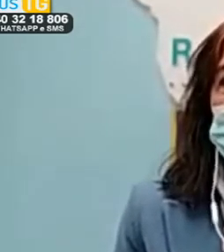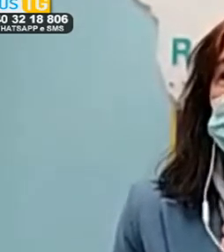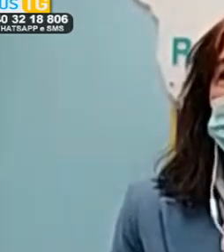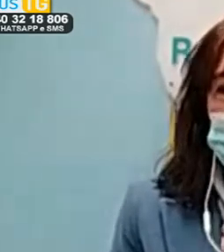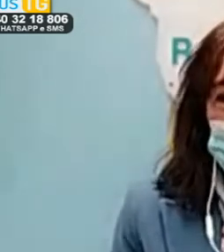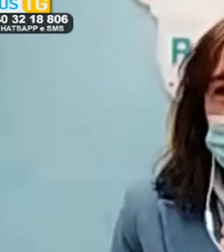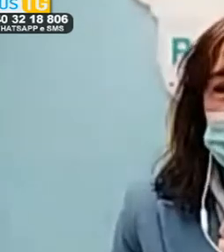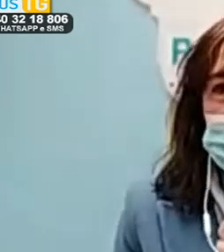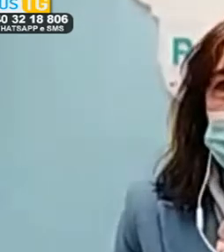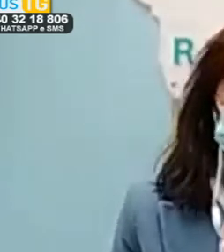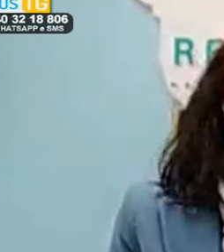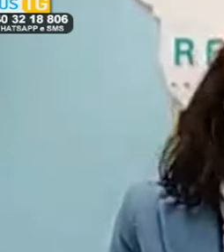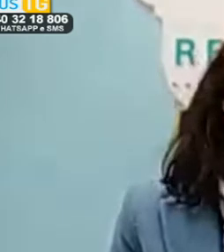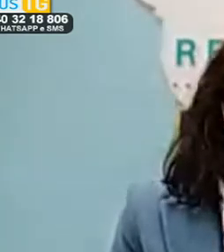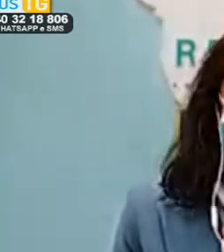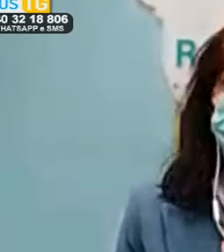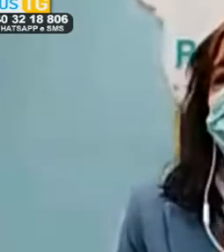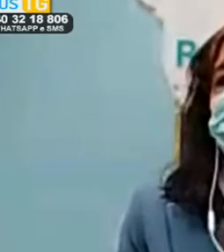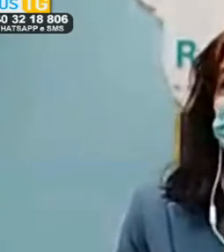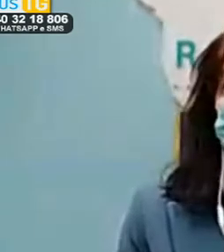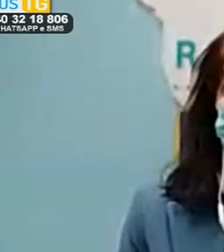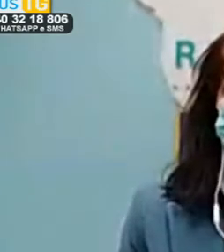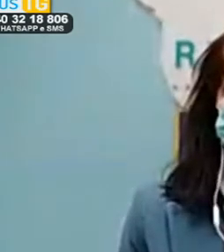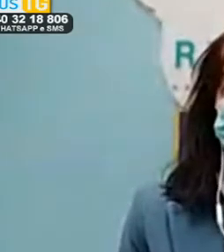il 10% degli esami, il che significa che